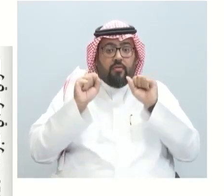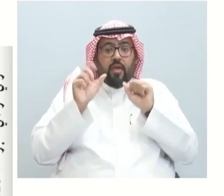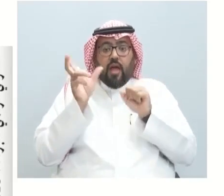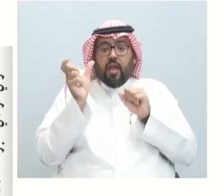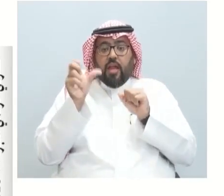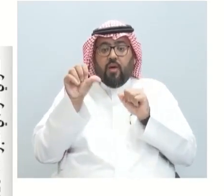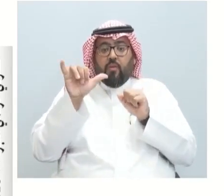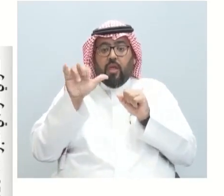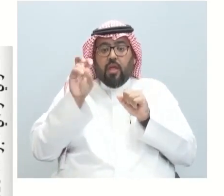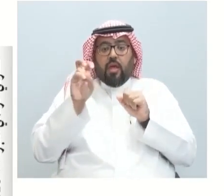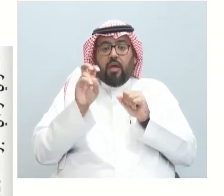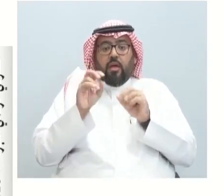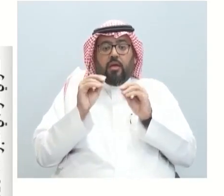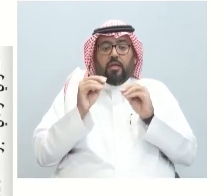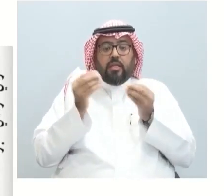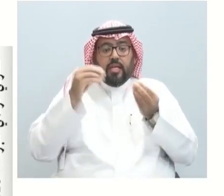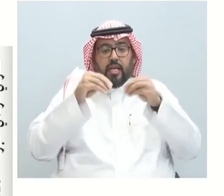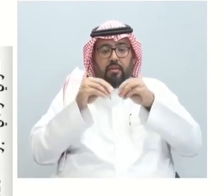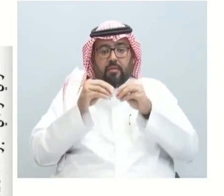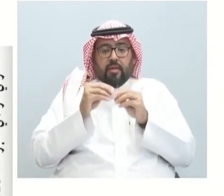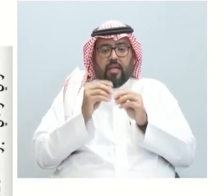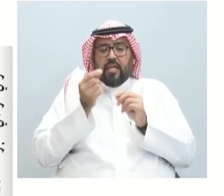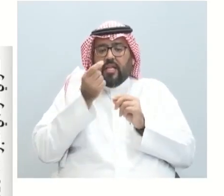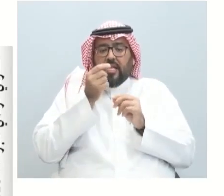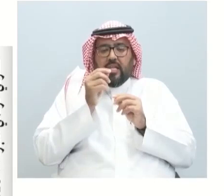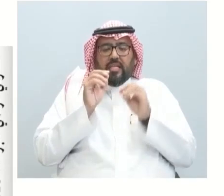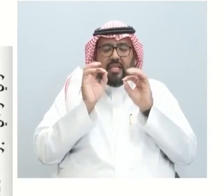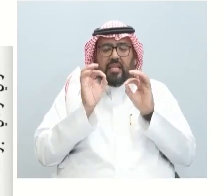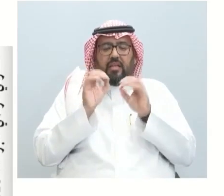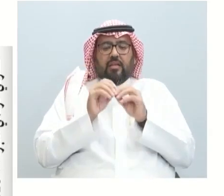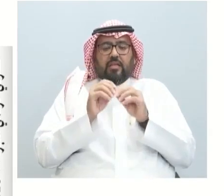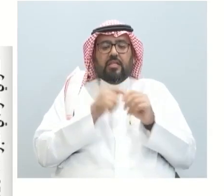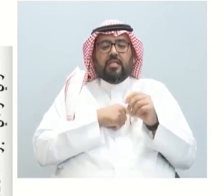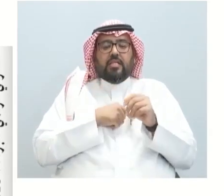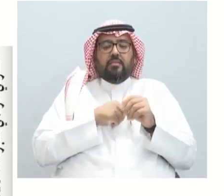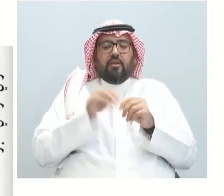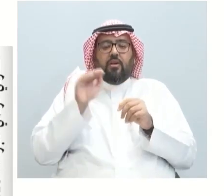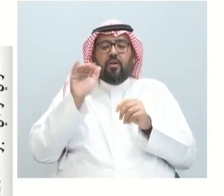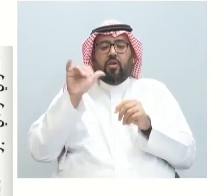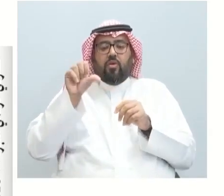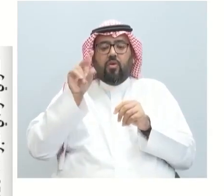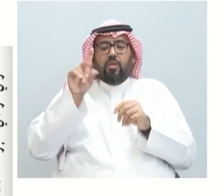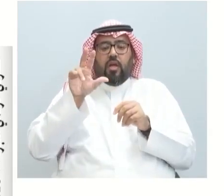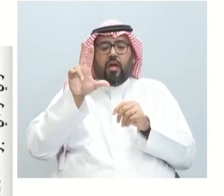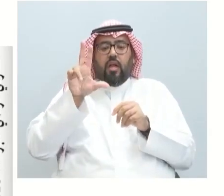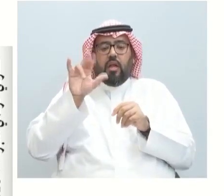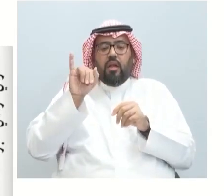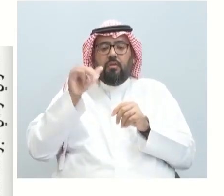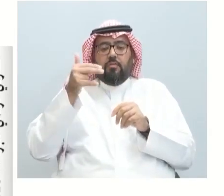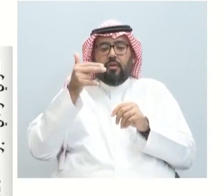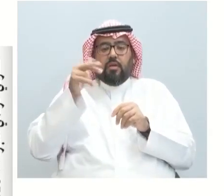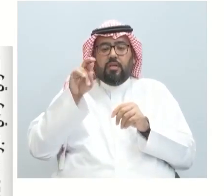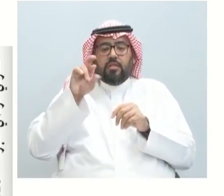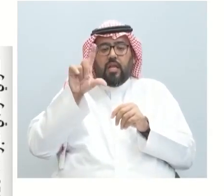تكوين تراك خاصه نسميها الانيبيبات الدقيقه في السيتوبلازم وتسمى خيوط المغزل اذا تتذكرون ونحن